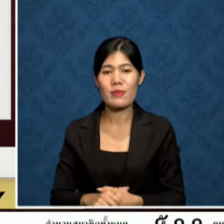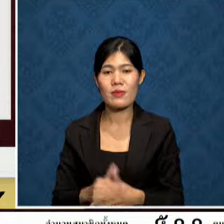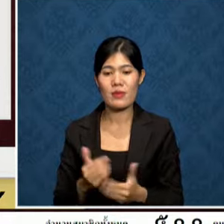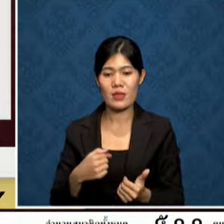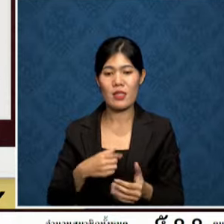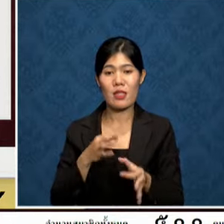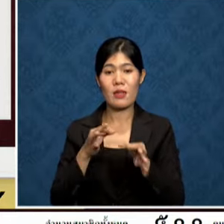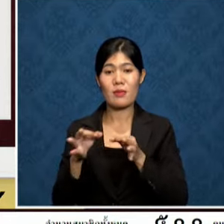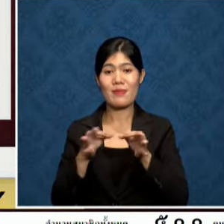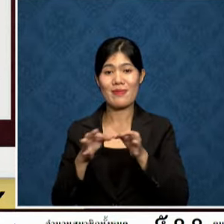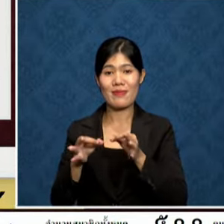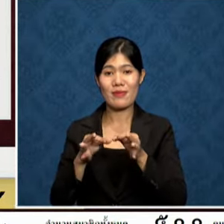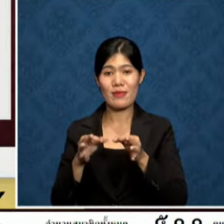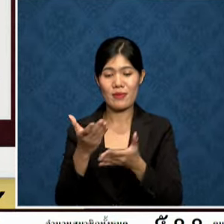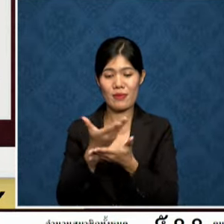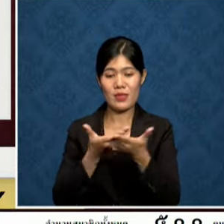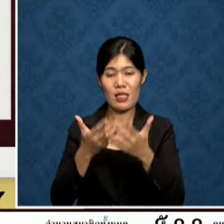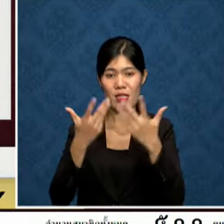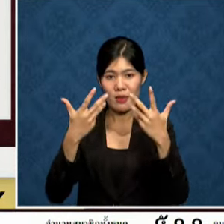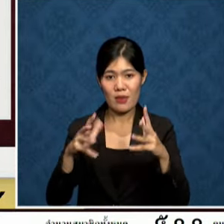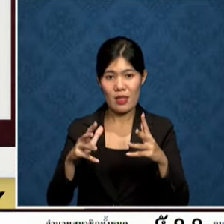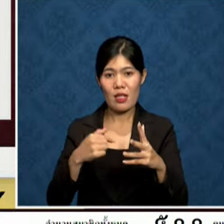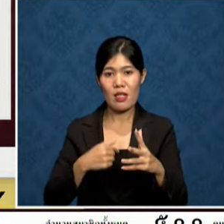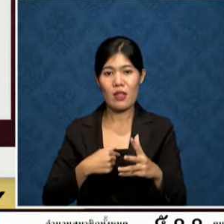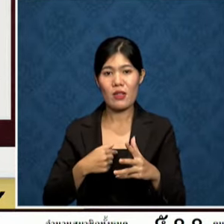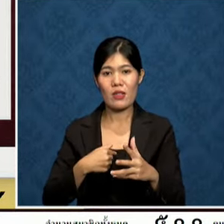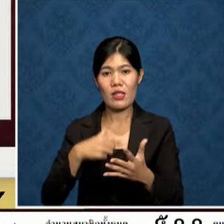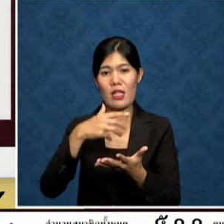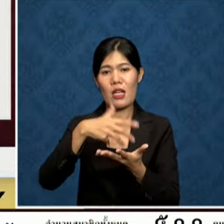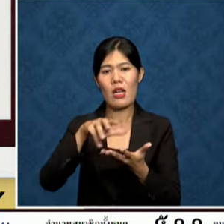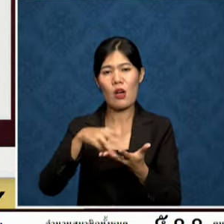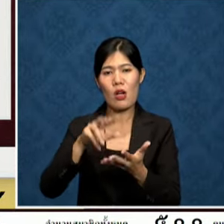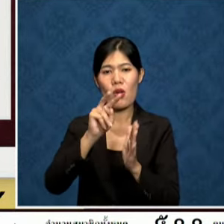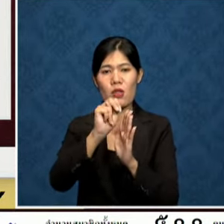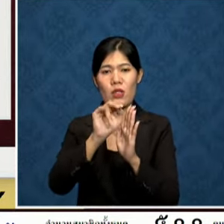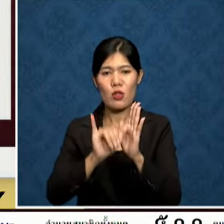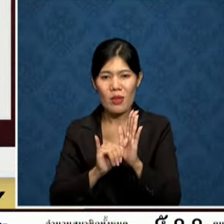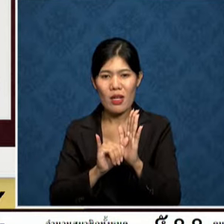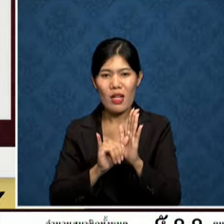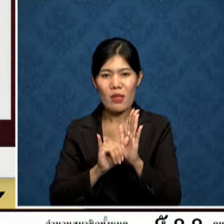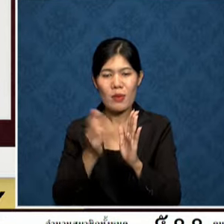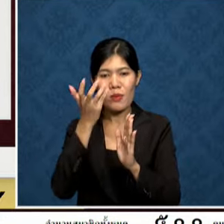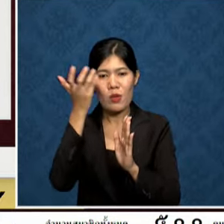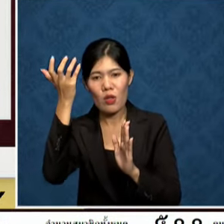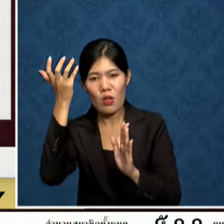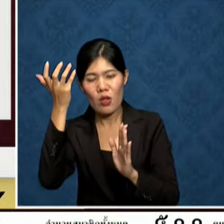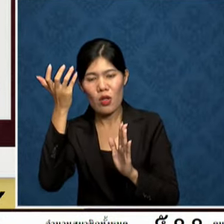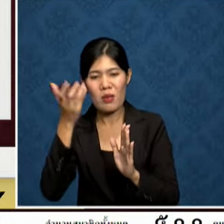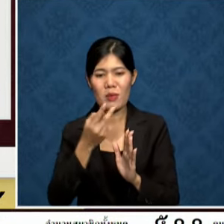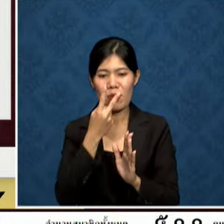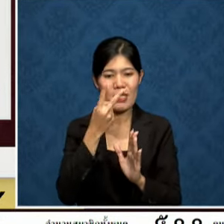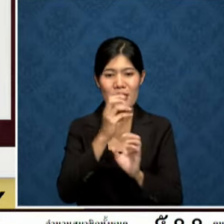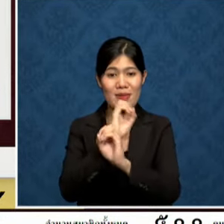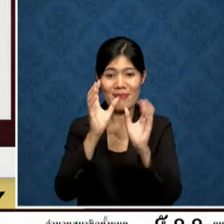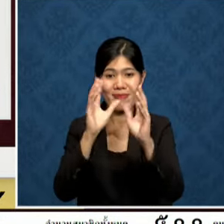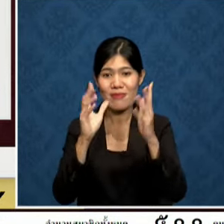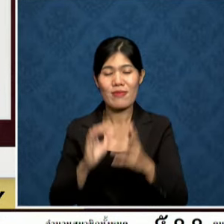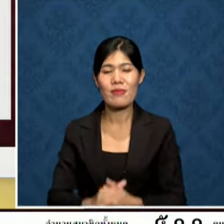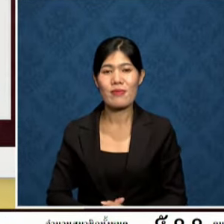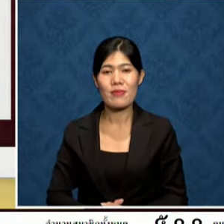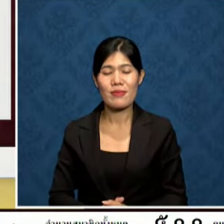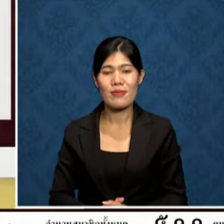ในสภาแห่งนี้แล้วว่าเอ่อเป็นการแถลงนโยบายที่ล่องลอยจับต้องอะไรไม่ได้เลยนะคะดิฉันคิดว่าสุดท้ายน่าจะเป็นเพราะว่า